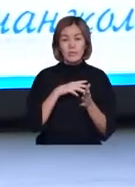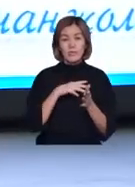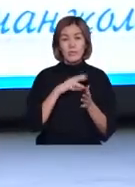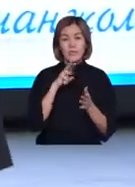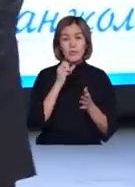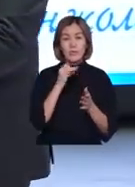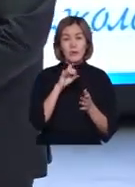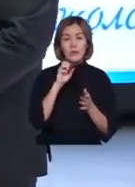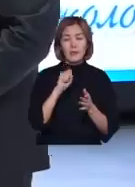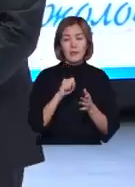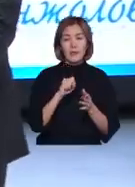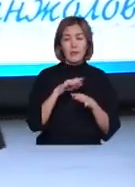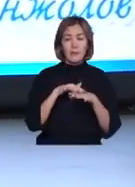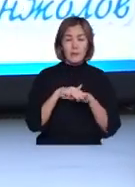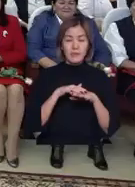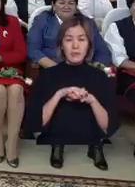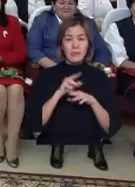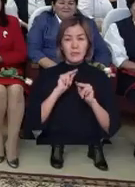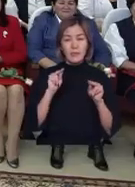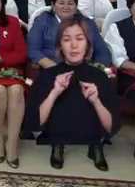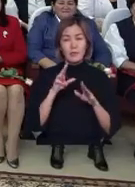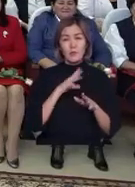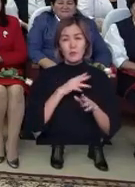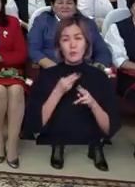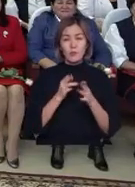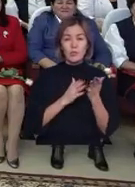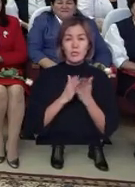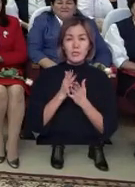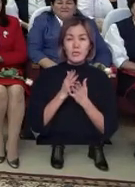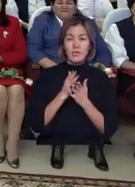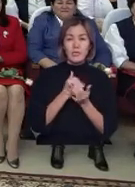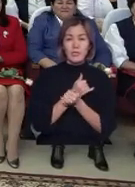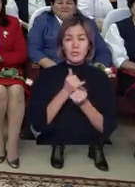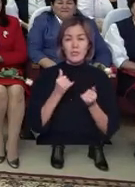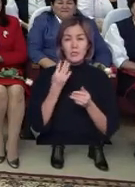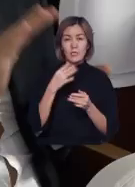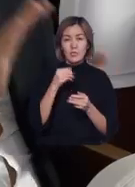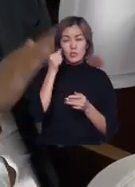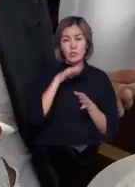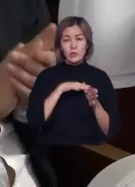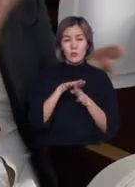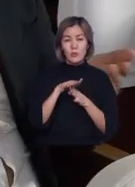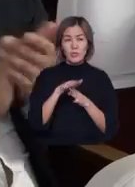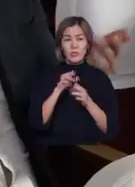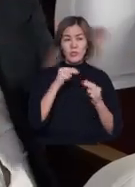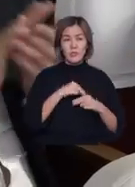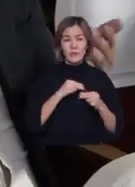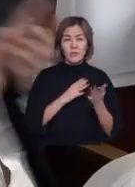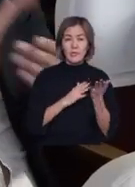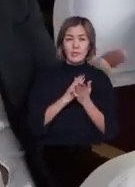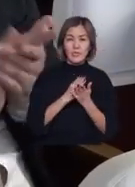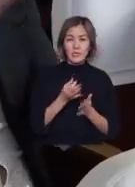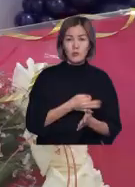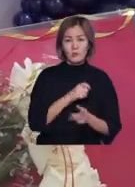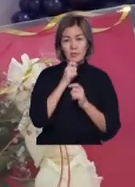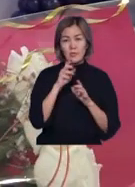Майра Аханбаева, математика пәнінің мұғалімі. Ұстаздың бұл салада жүргеніне 40 жыл, ұстаздық жолдағы еңбегі бағаланды. Еңбек ардагері төс